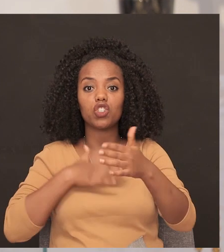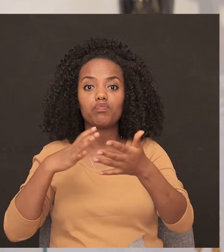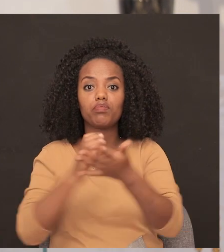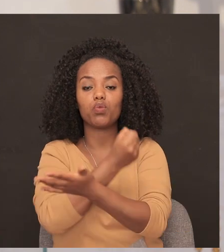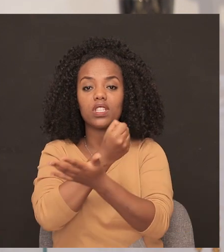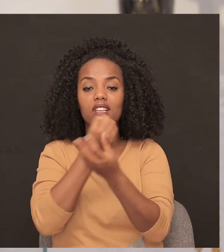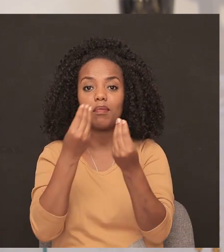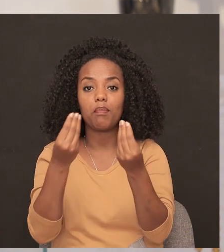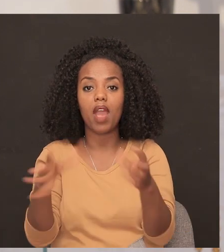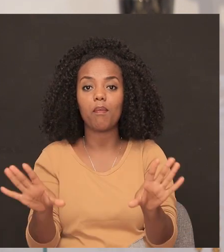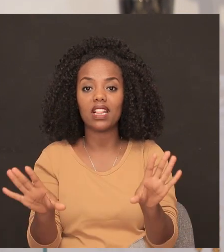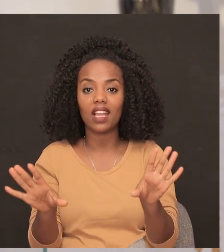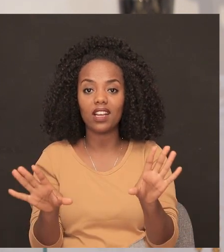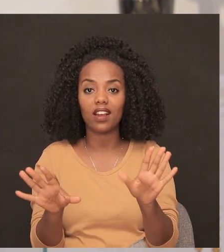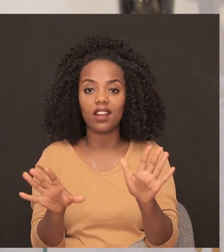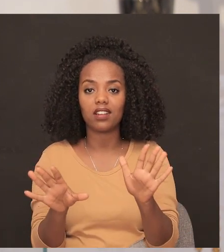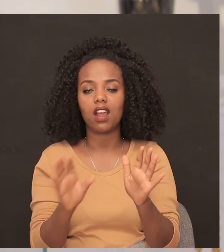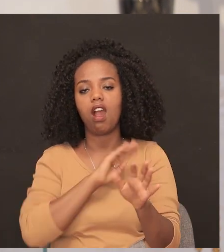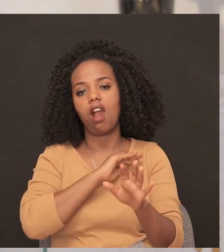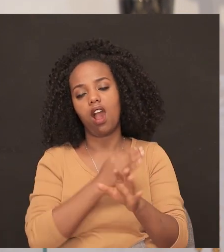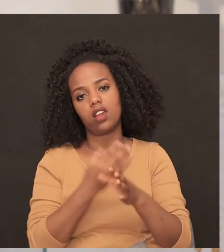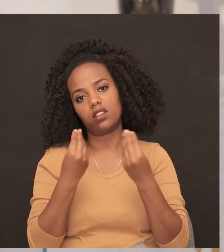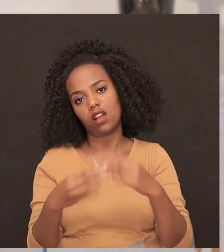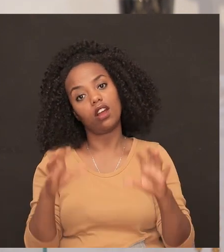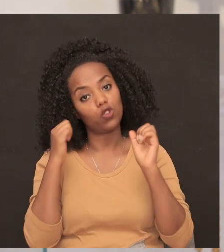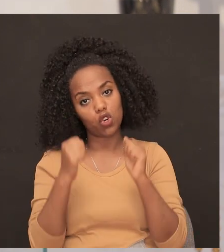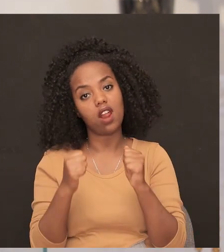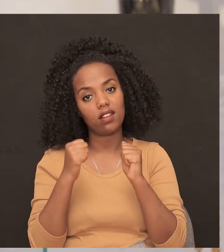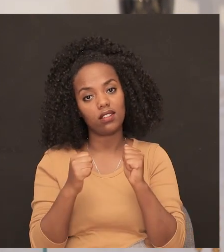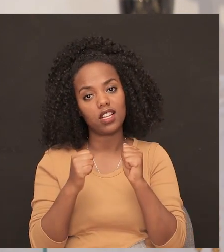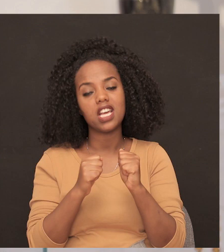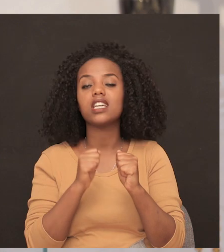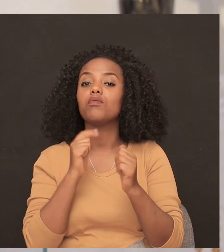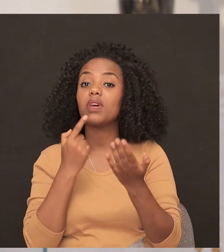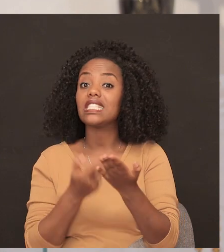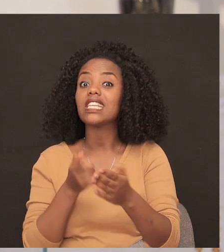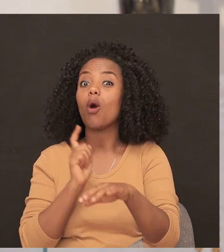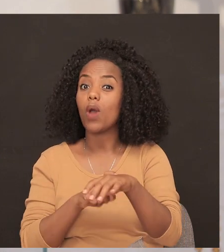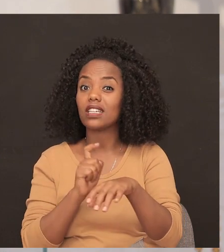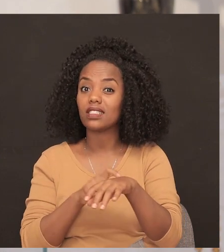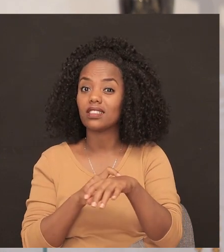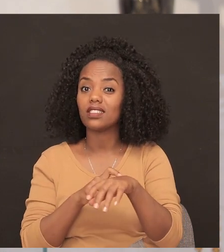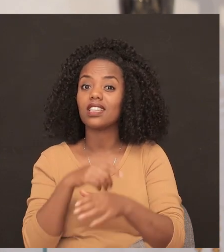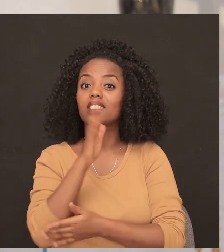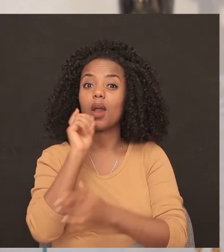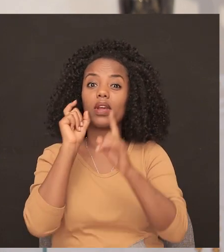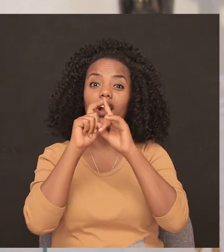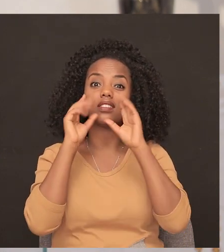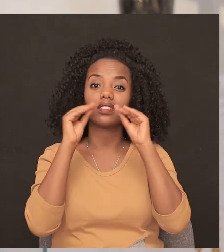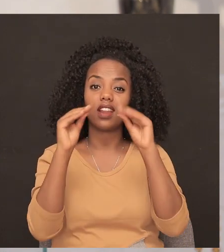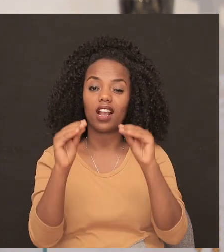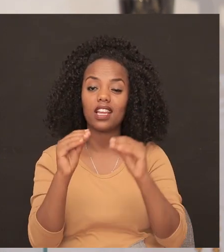ቢወሰድ ቢያመልጠን ኃይልን እናጣ እንችላለን። በዛ ወቅት ግን የእግዚአብሔር ቃል